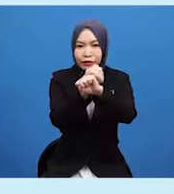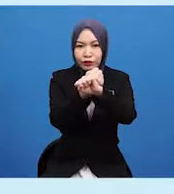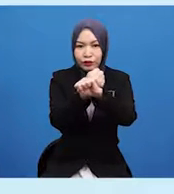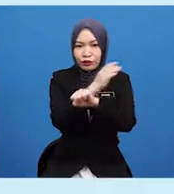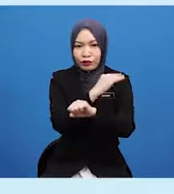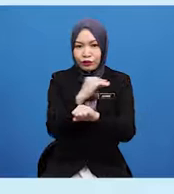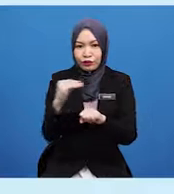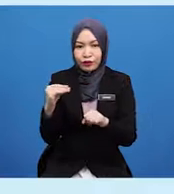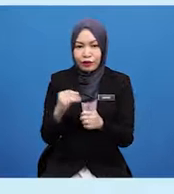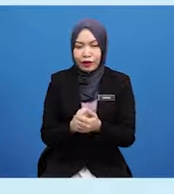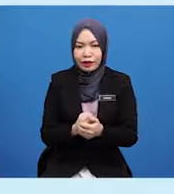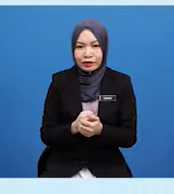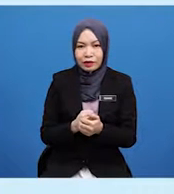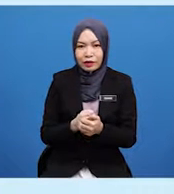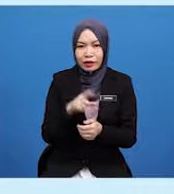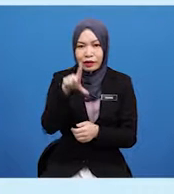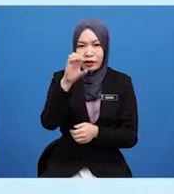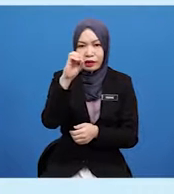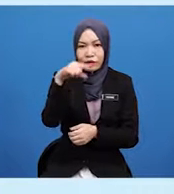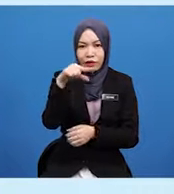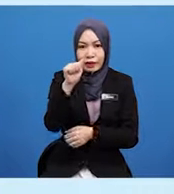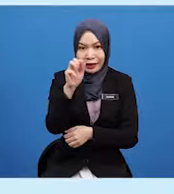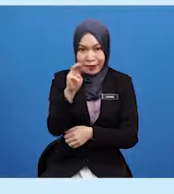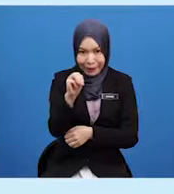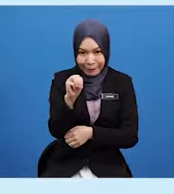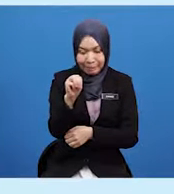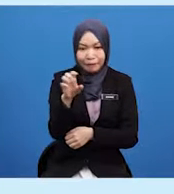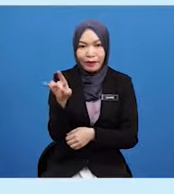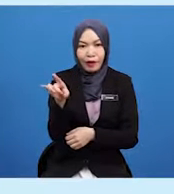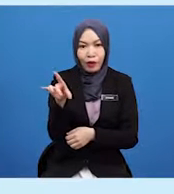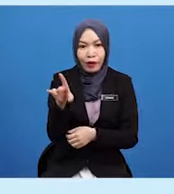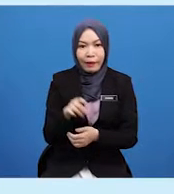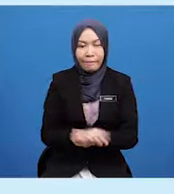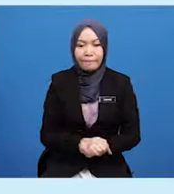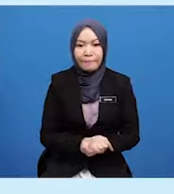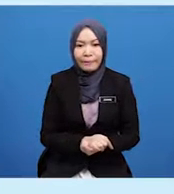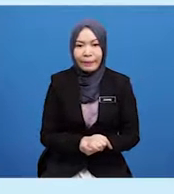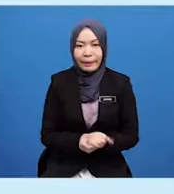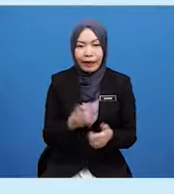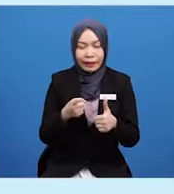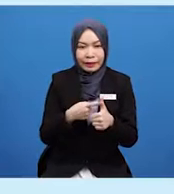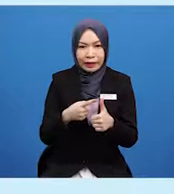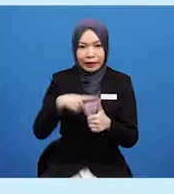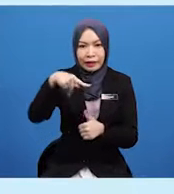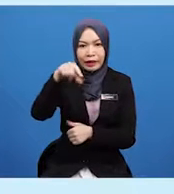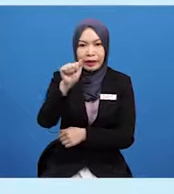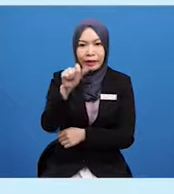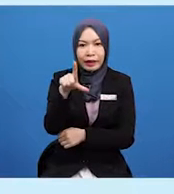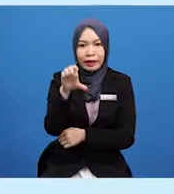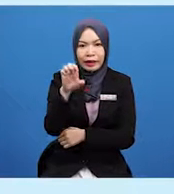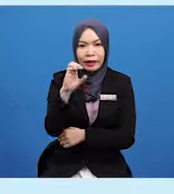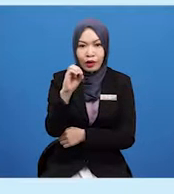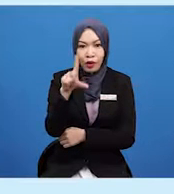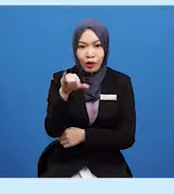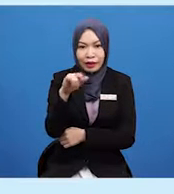yaitu zaman paleolitik zaman mesolitik zaman neolitik dan